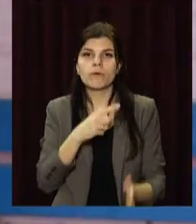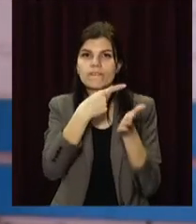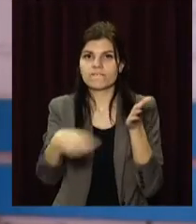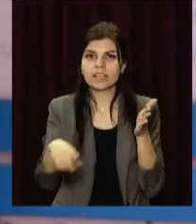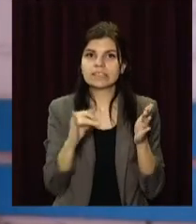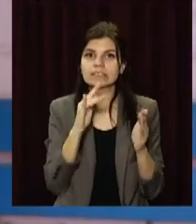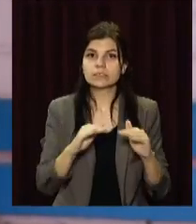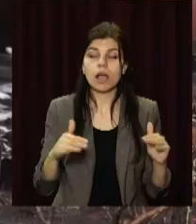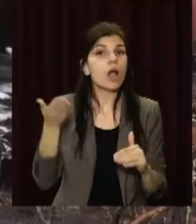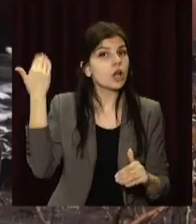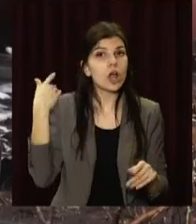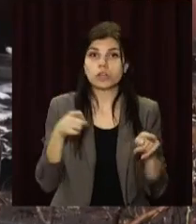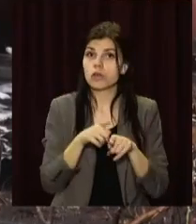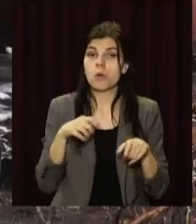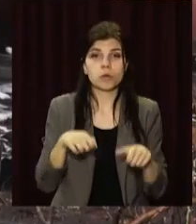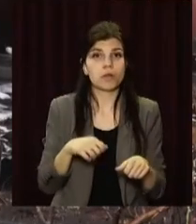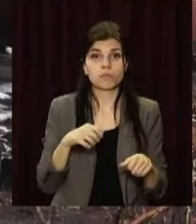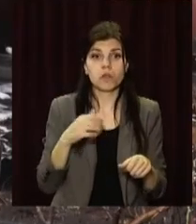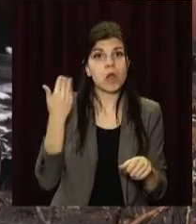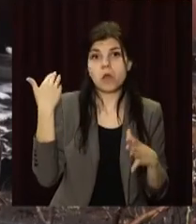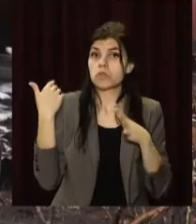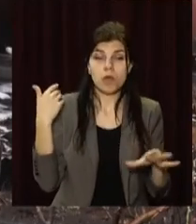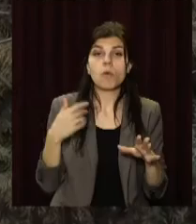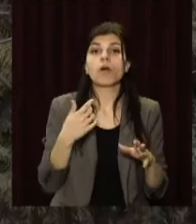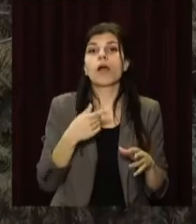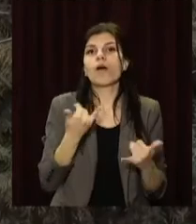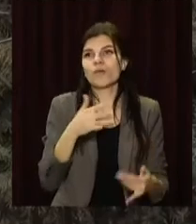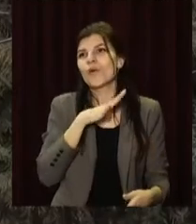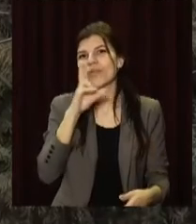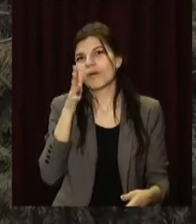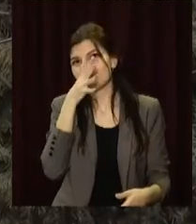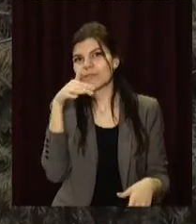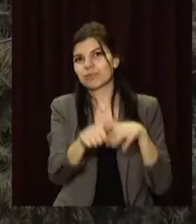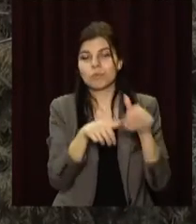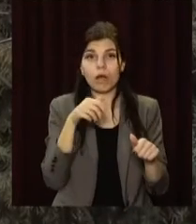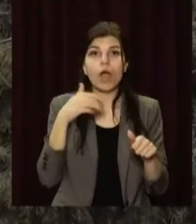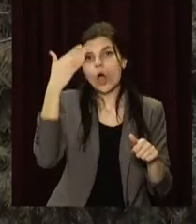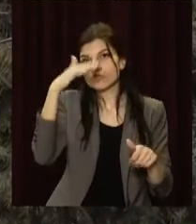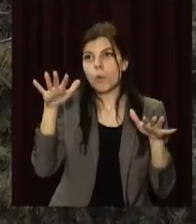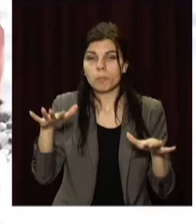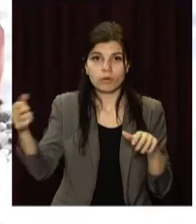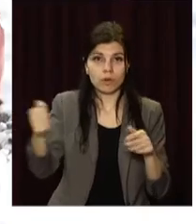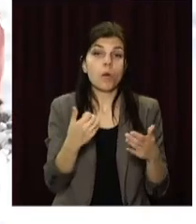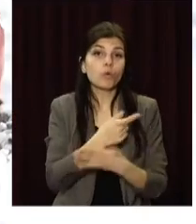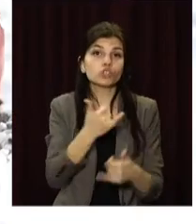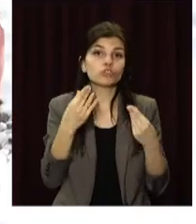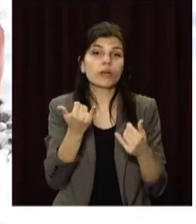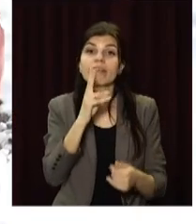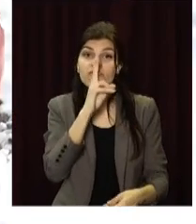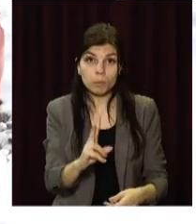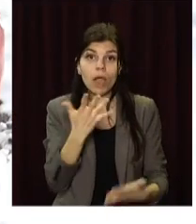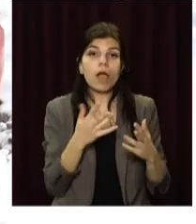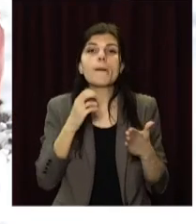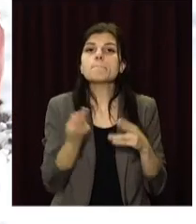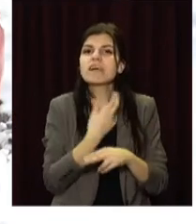поважної причини. Раніше такого права в садочках не мали, тож прогульники просто займали чужі місця. Вікторія Журавель, Василь Самовар,